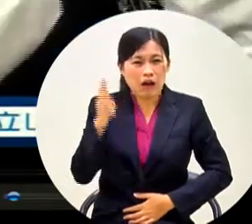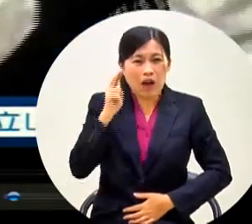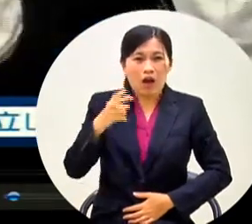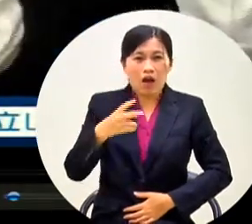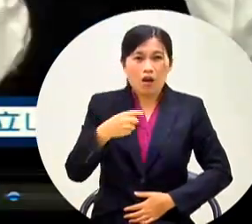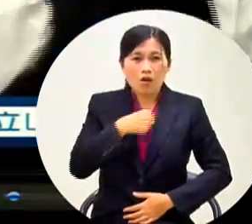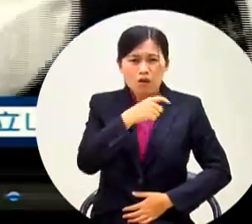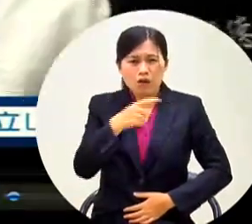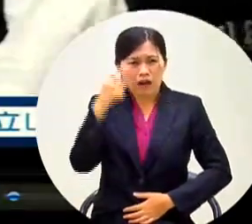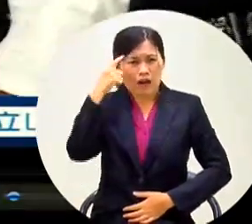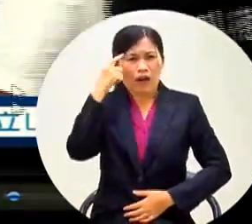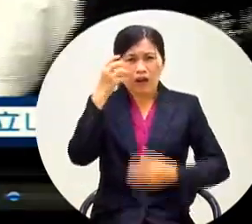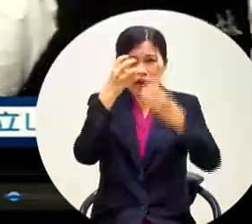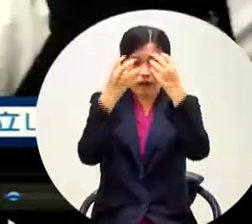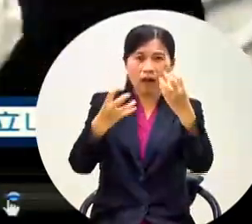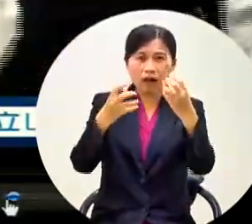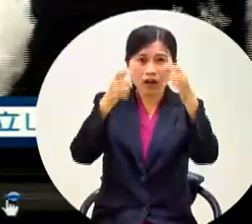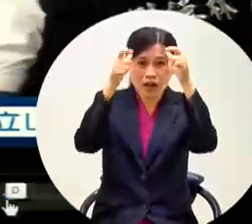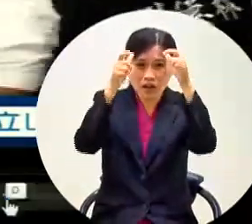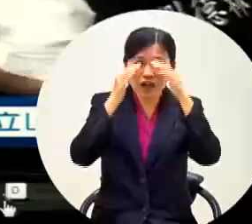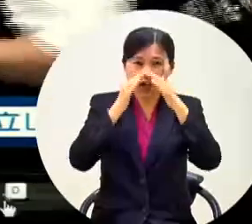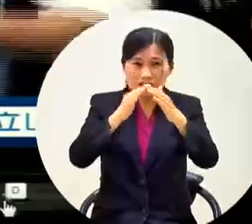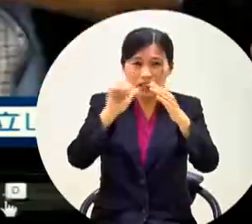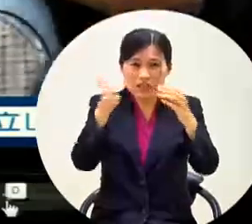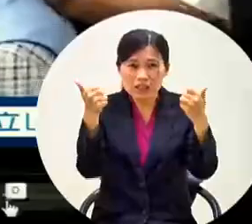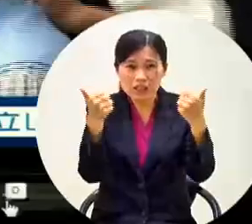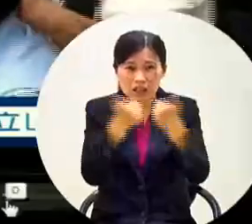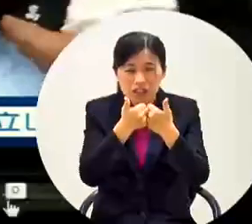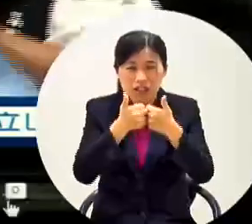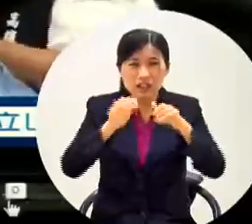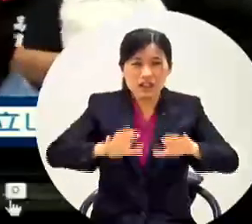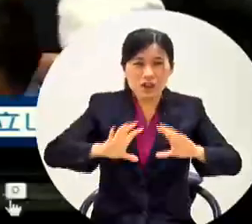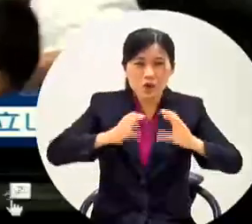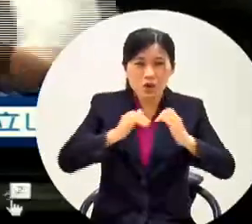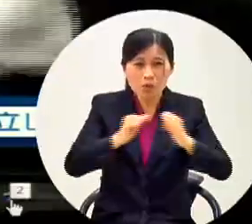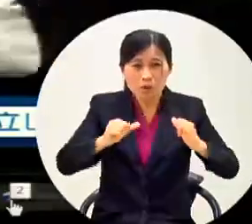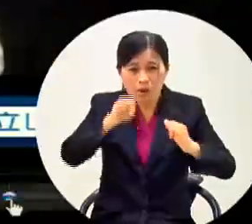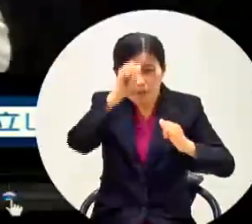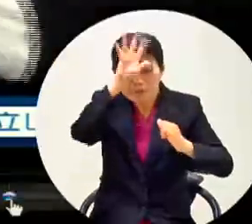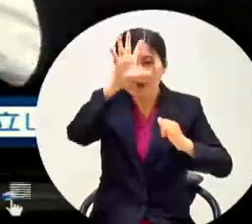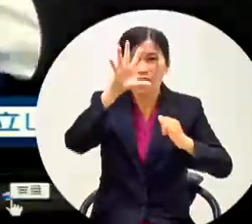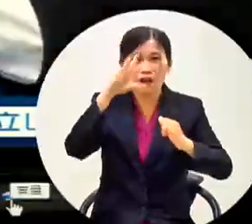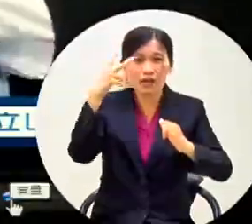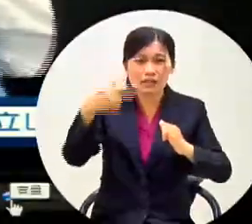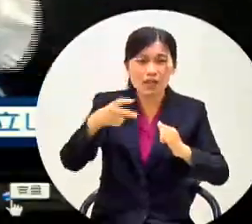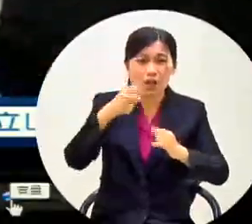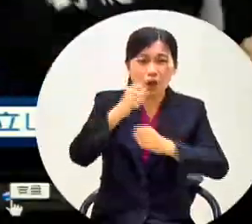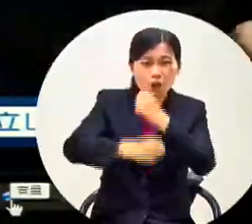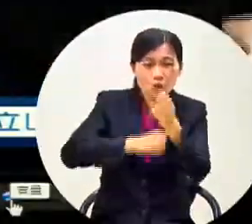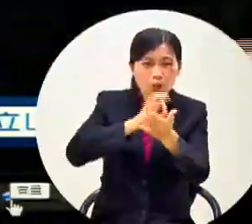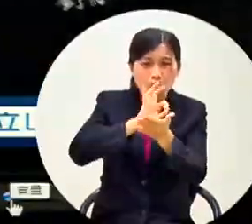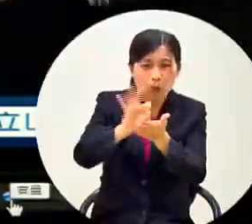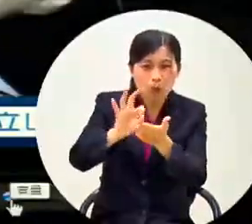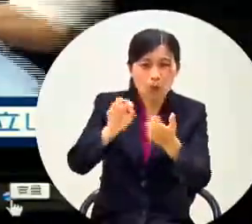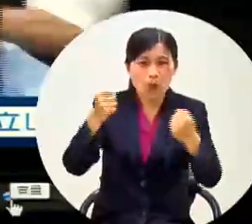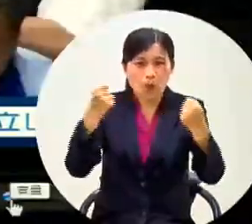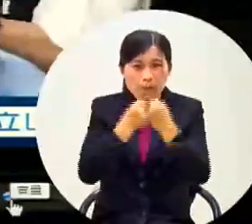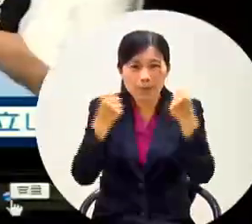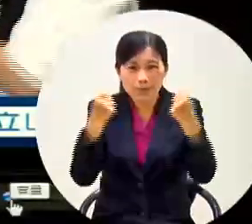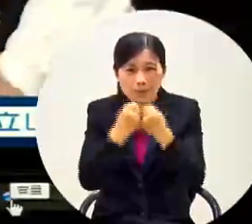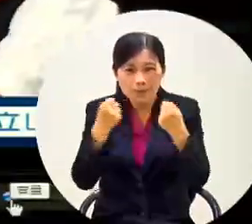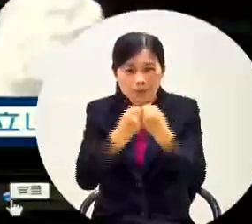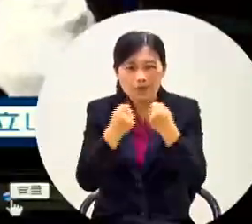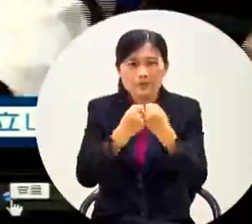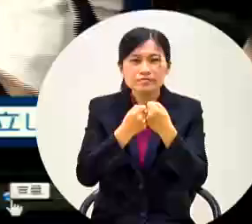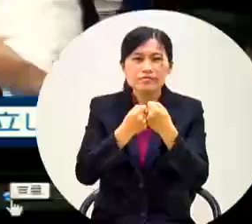会？今天在国民党多数还动用肢体暴力，可以有这样的一个行径，我想请高雄市民